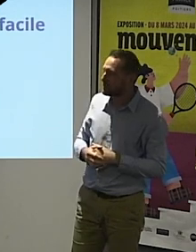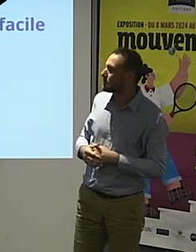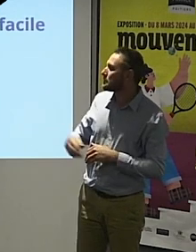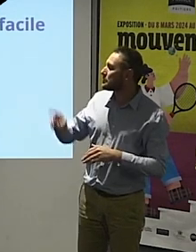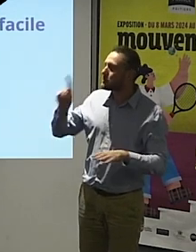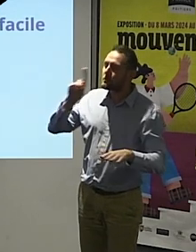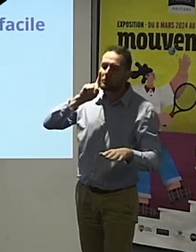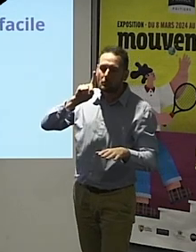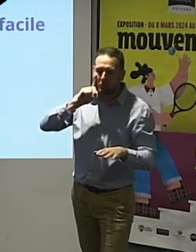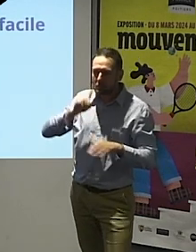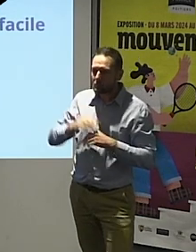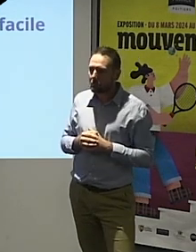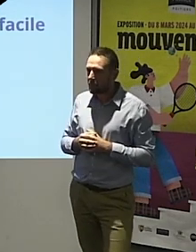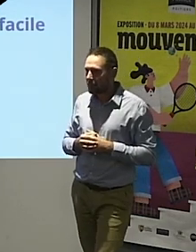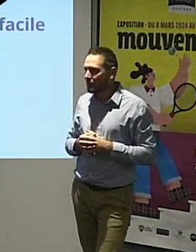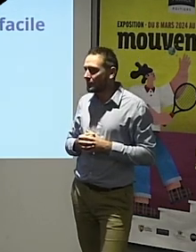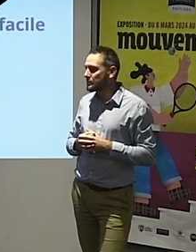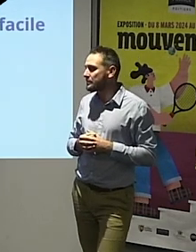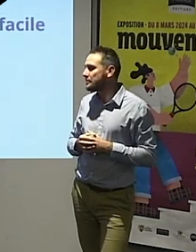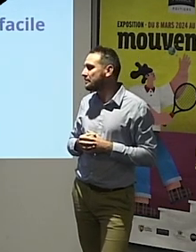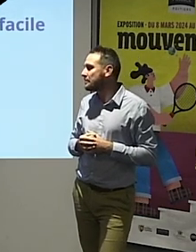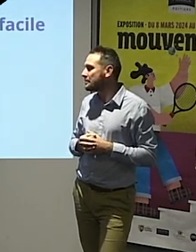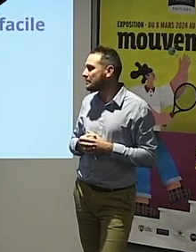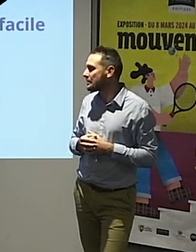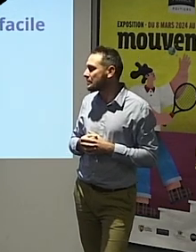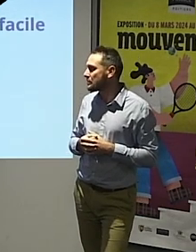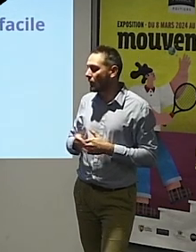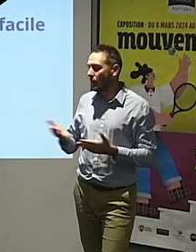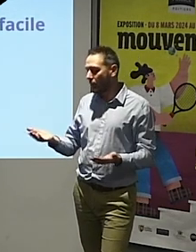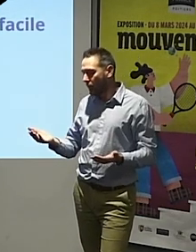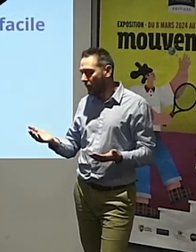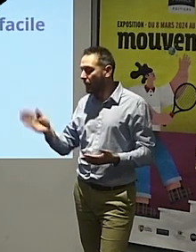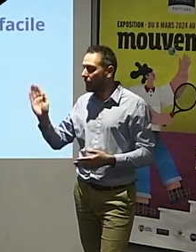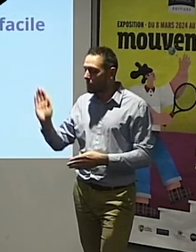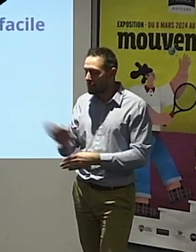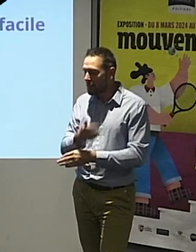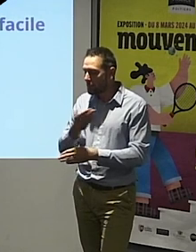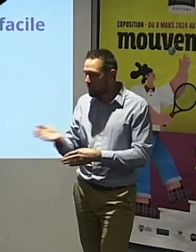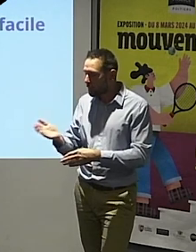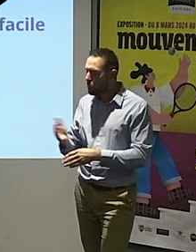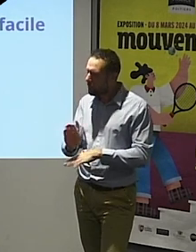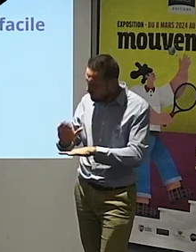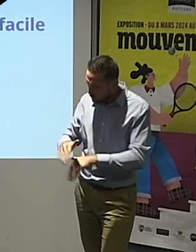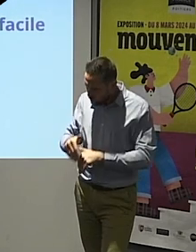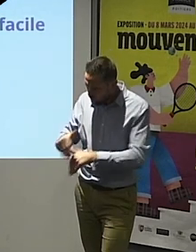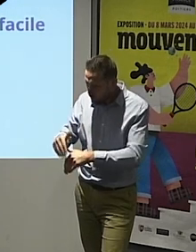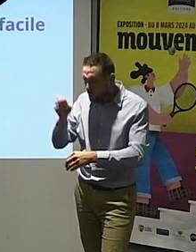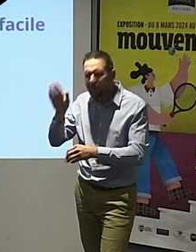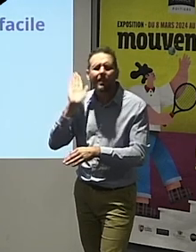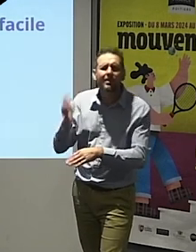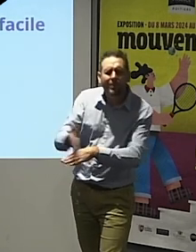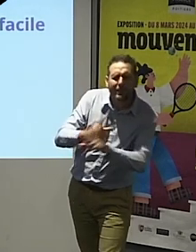déjà, pour continuer à faire du ping-pong, parce que je veux prendre une revanche au niveau de